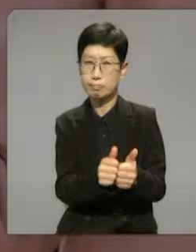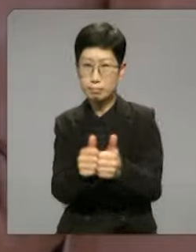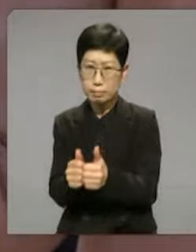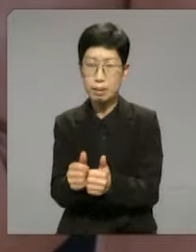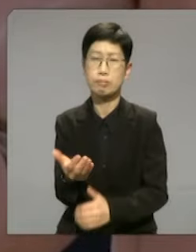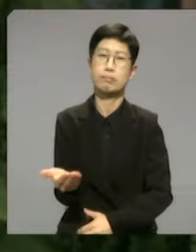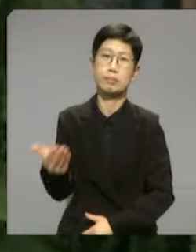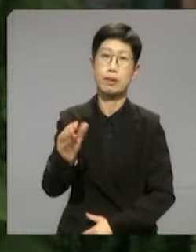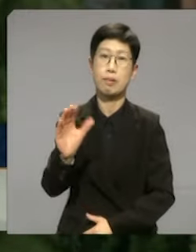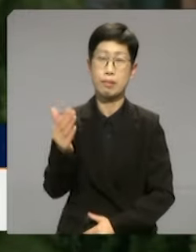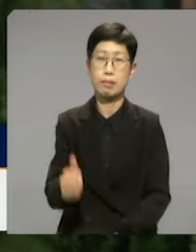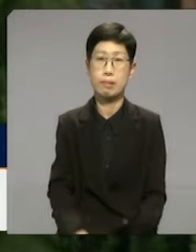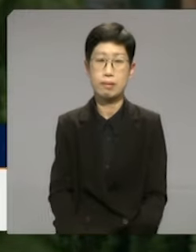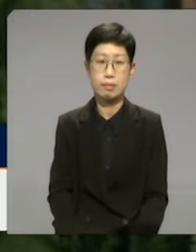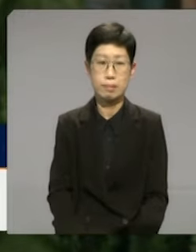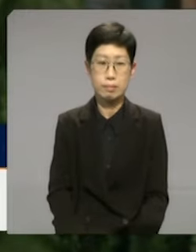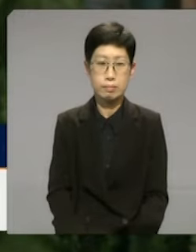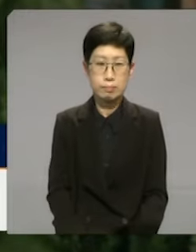나옵니다